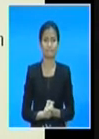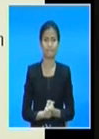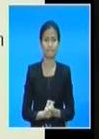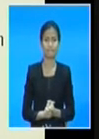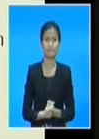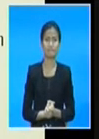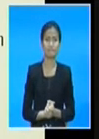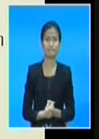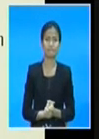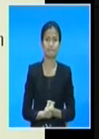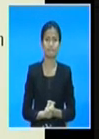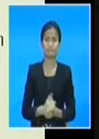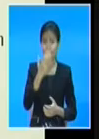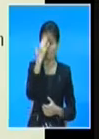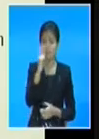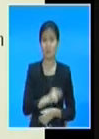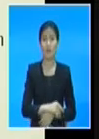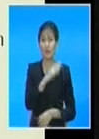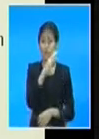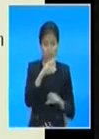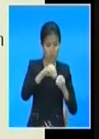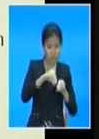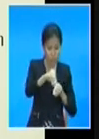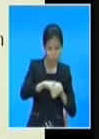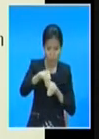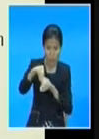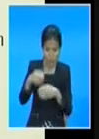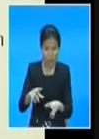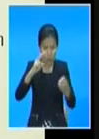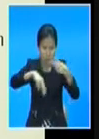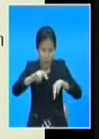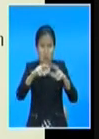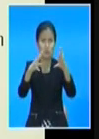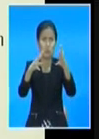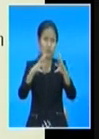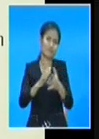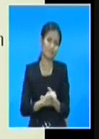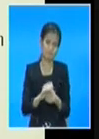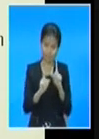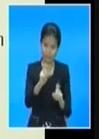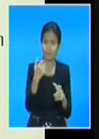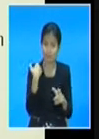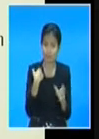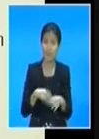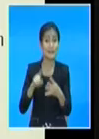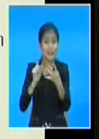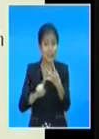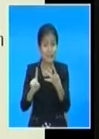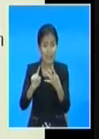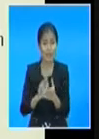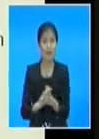ณนะฮะเพราะเราปลูกแล้วไม่ได้ดูแลไงครับ4ต้องให้ศาสนสถานที่มีอยู่ประเทศทั่วประเทศนะฮะศาสนสถ